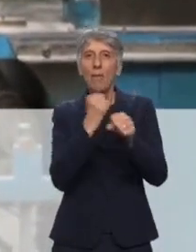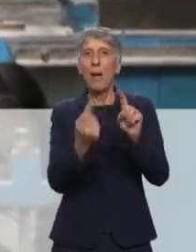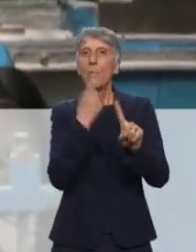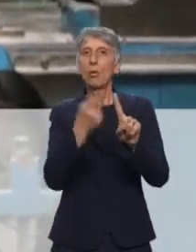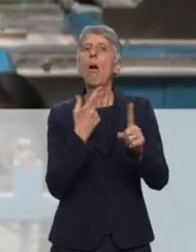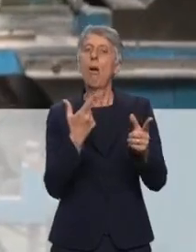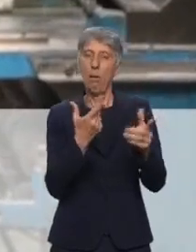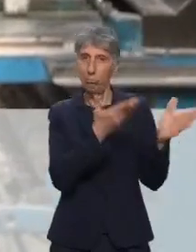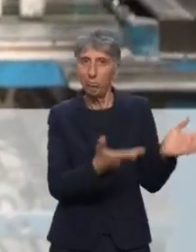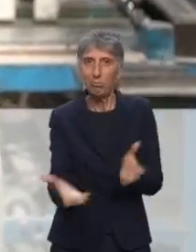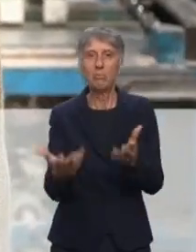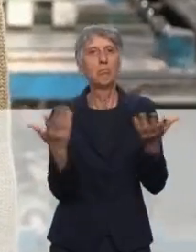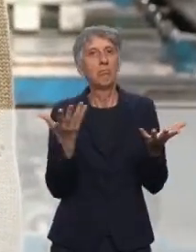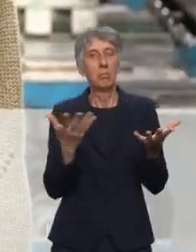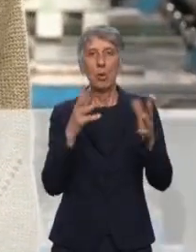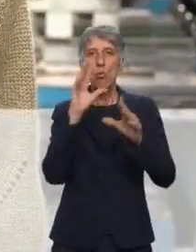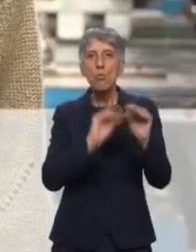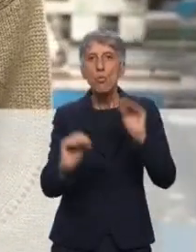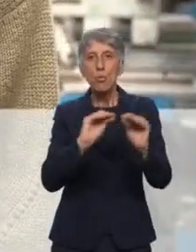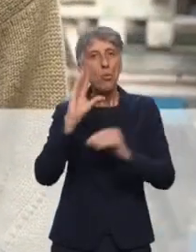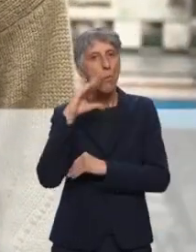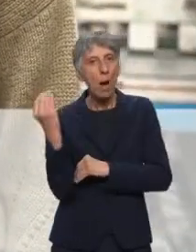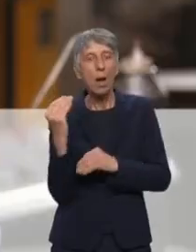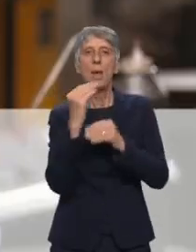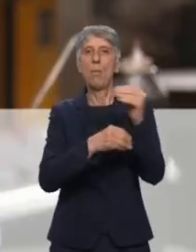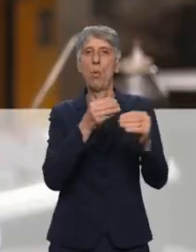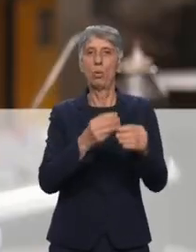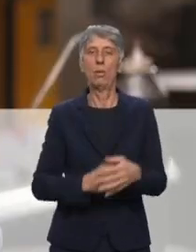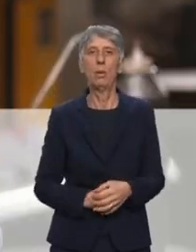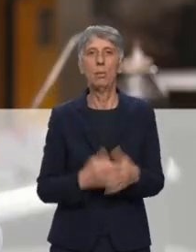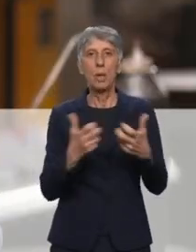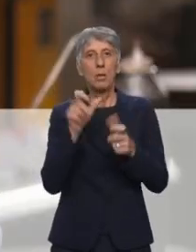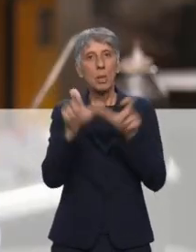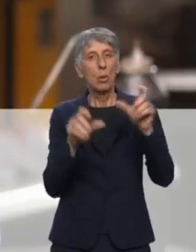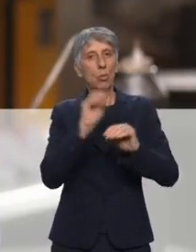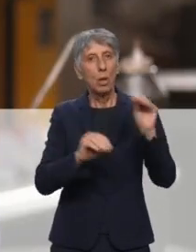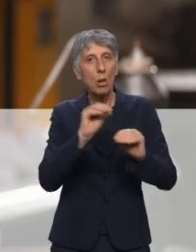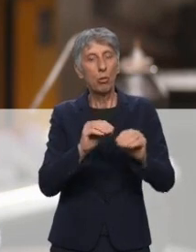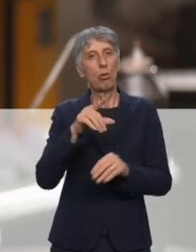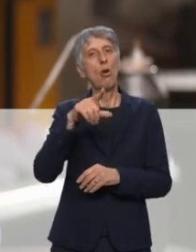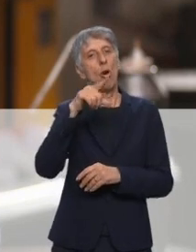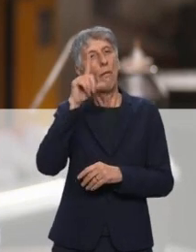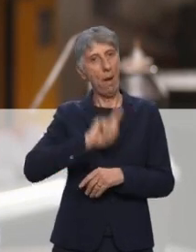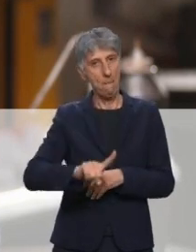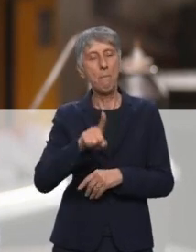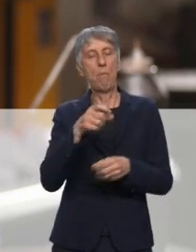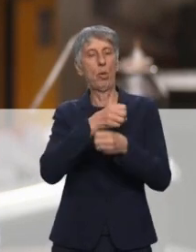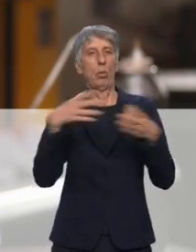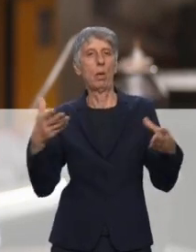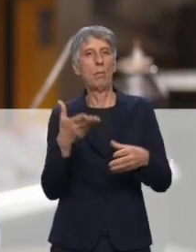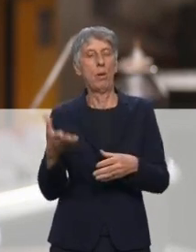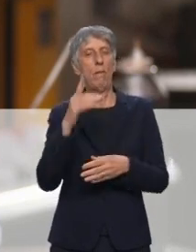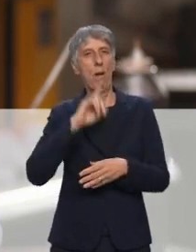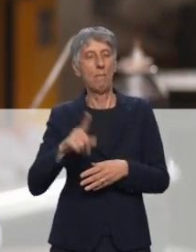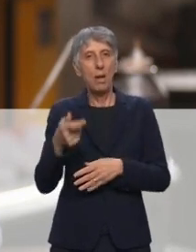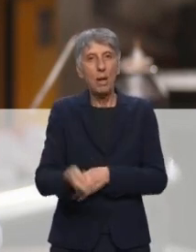le plus important, celui qui consiste à prendre soin des humains et de la planète. Celui des soignantes et de toutes celles, car ce sont majoritairement des